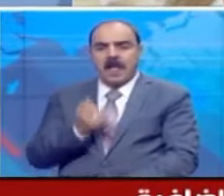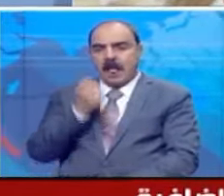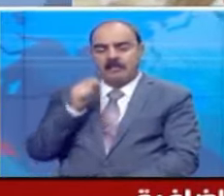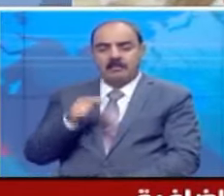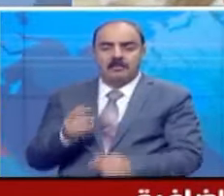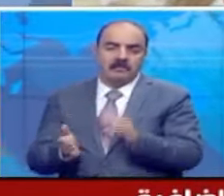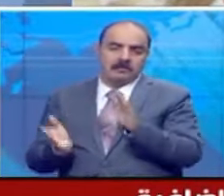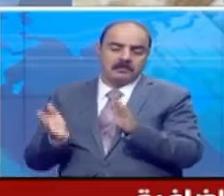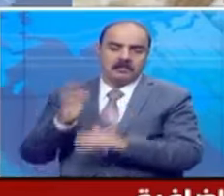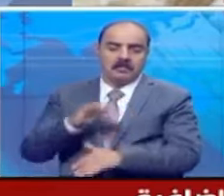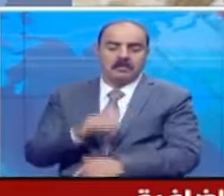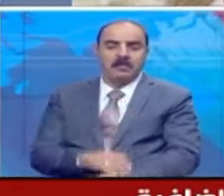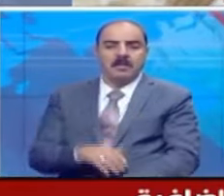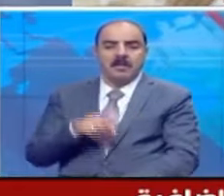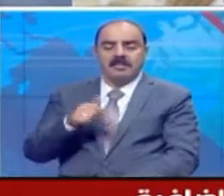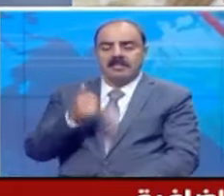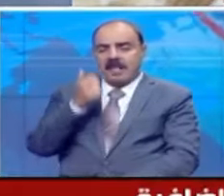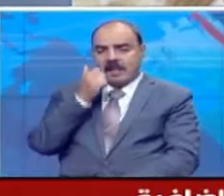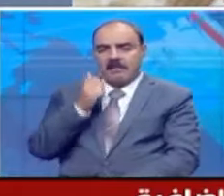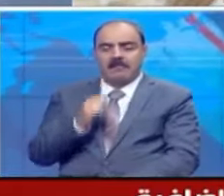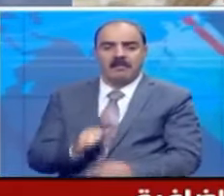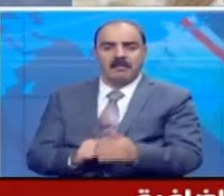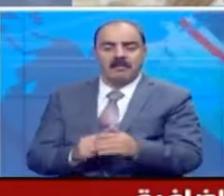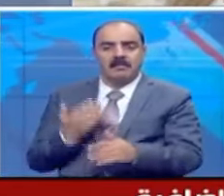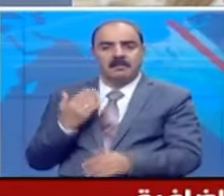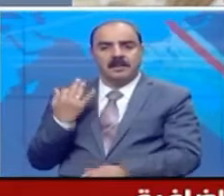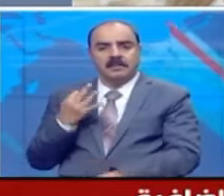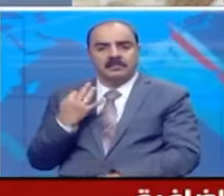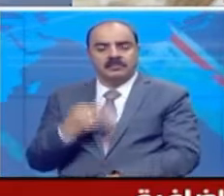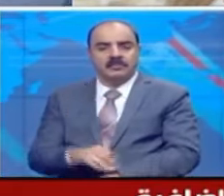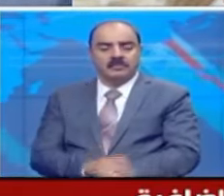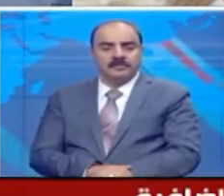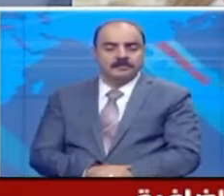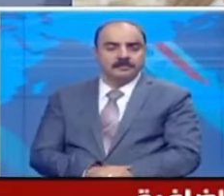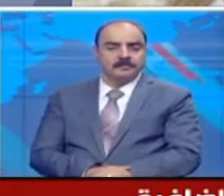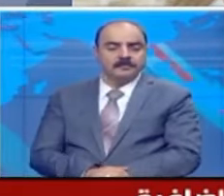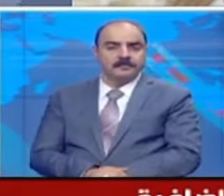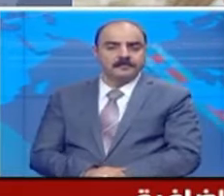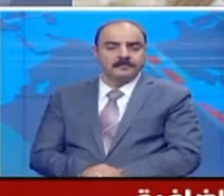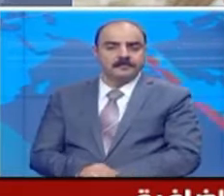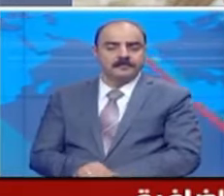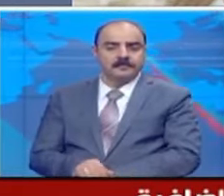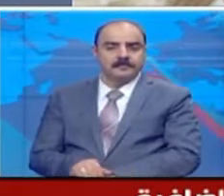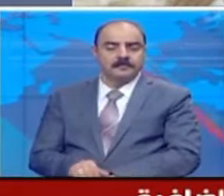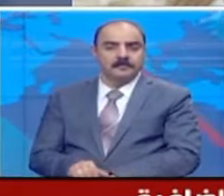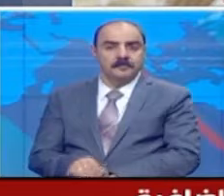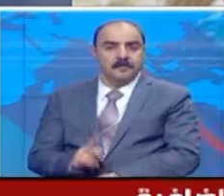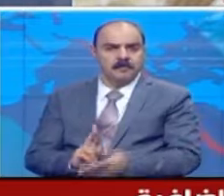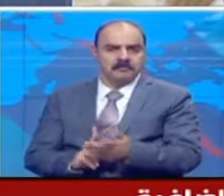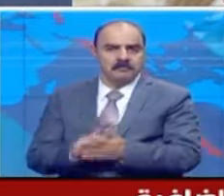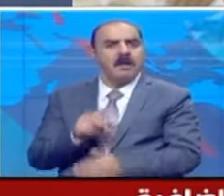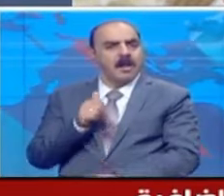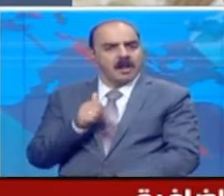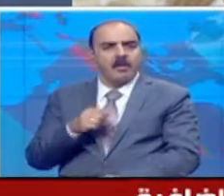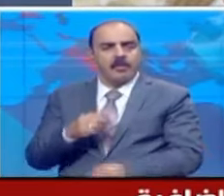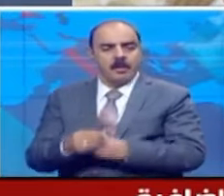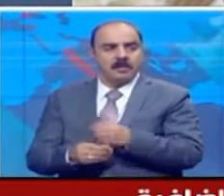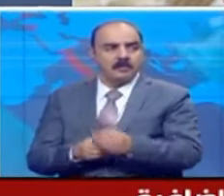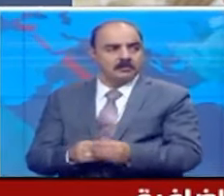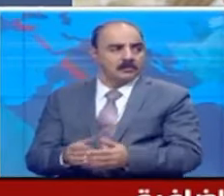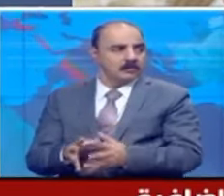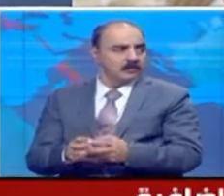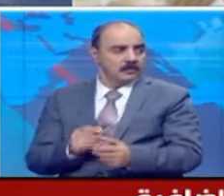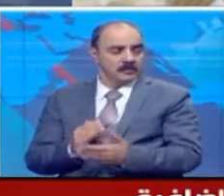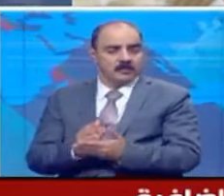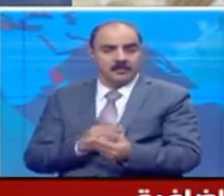جنيه، النهارده بنتكلم فيه 6000 جنيه كان آخر حاجة 3.5. طبعا دي خطوه مهمه، نفس الامر زياده الدور